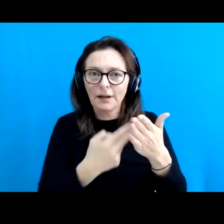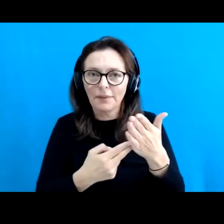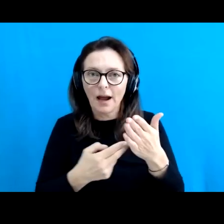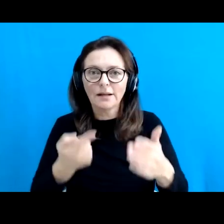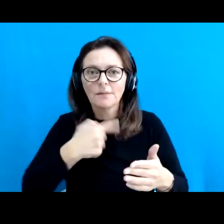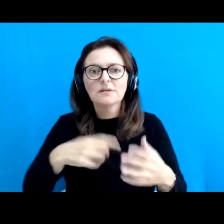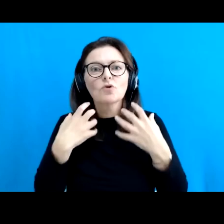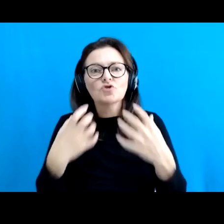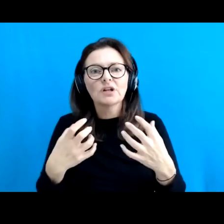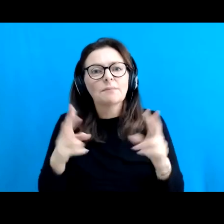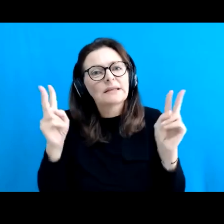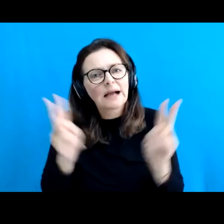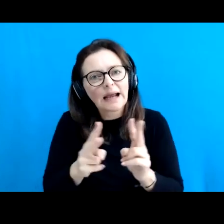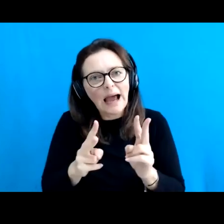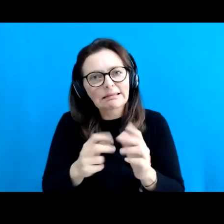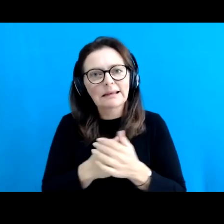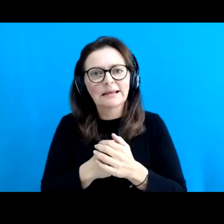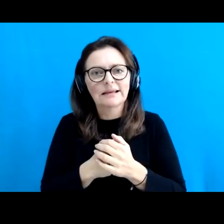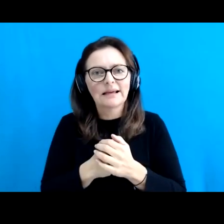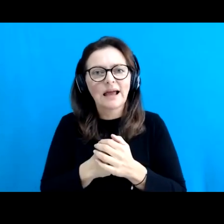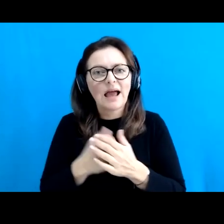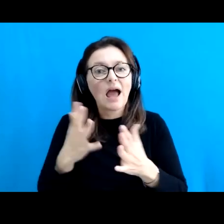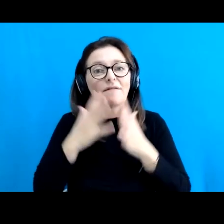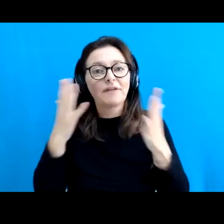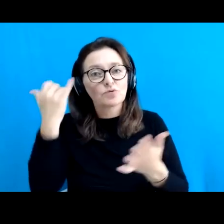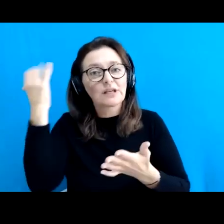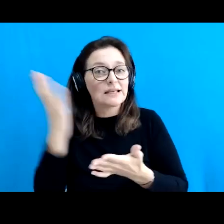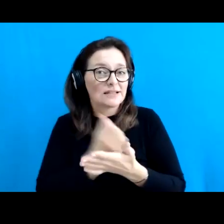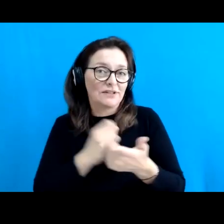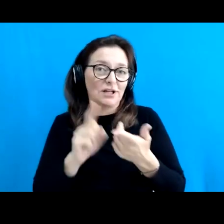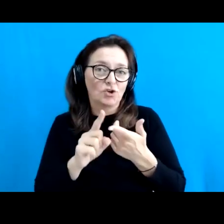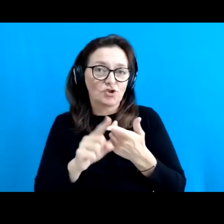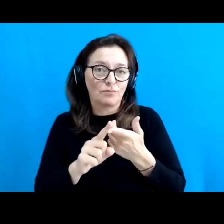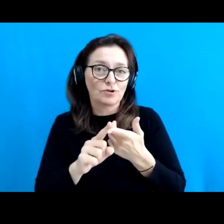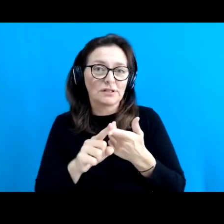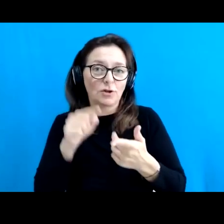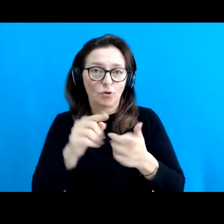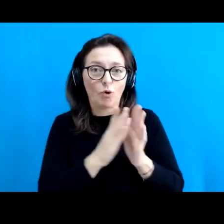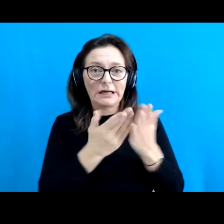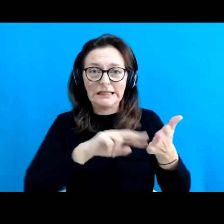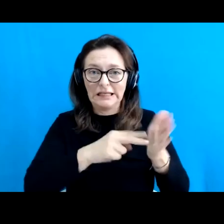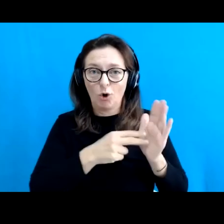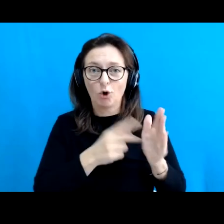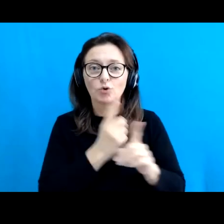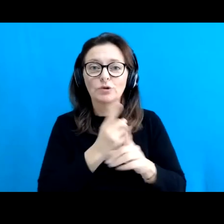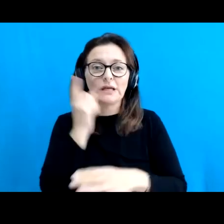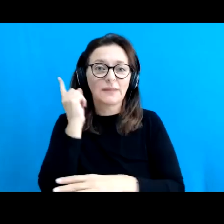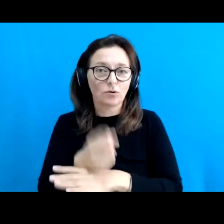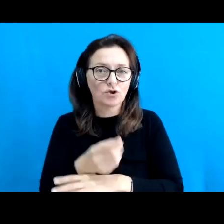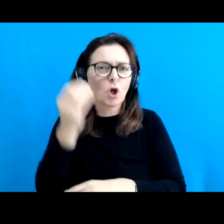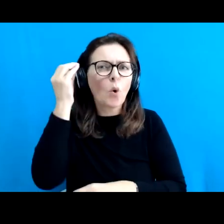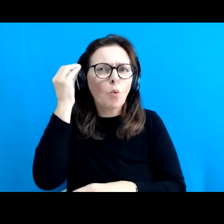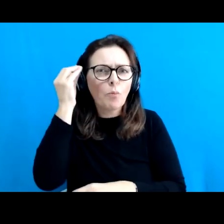jedrnati, več pa boste seveda izvedeli, če boste monografijo tudi naročili. Upam, da smo vas na nek